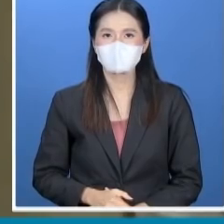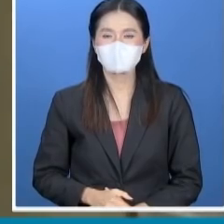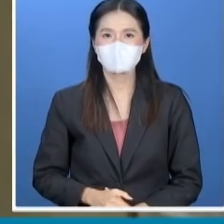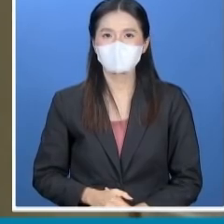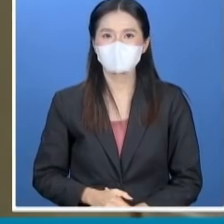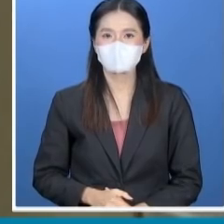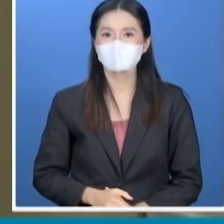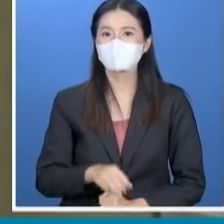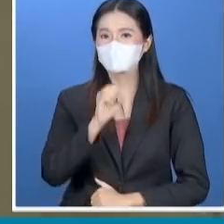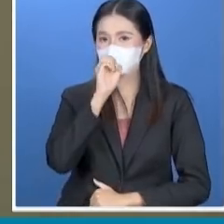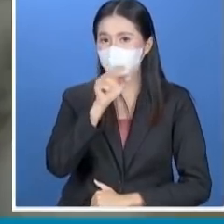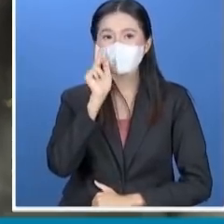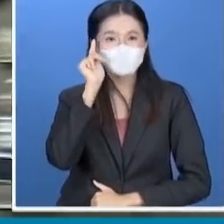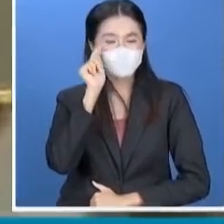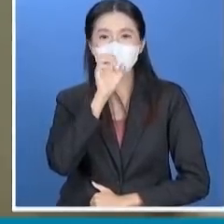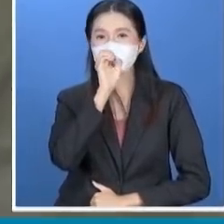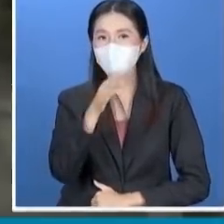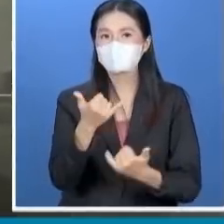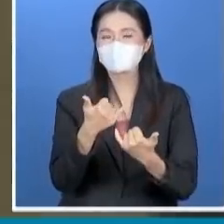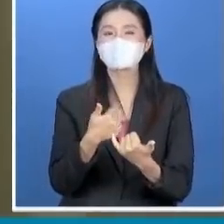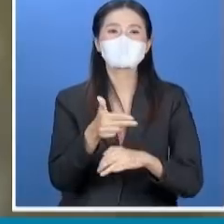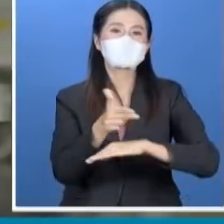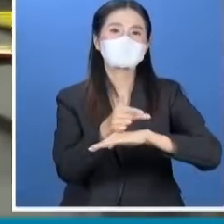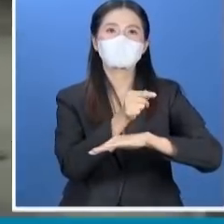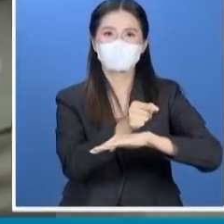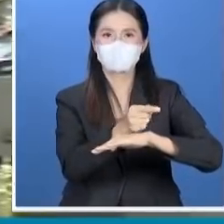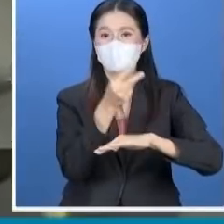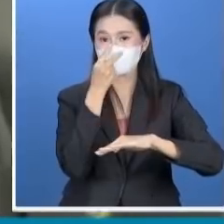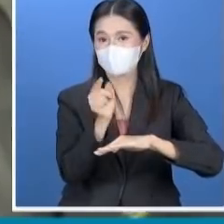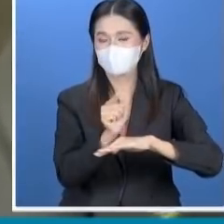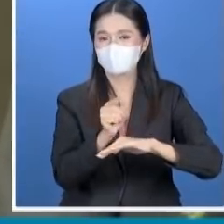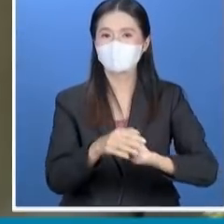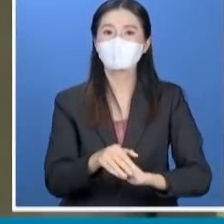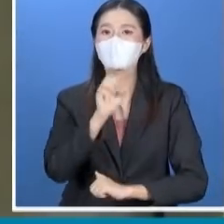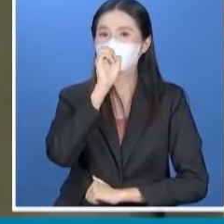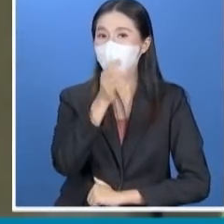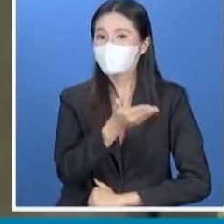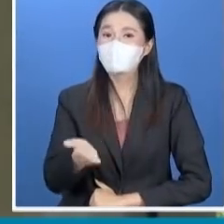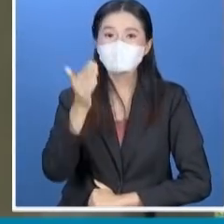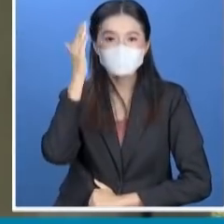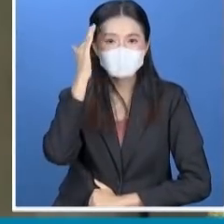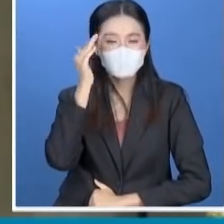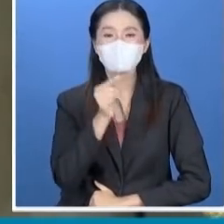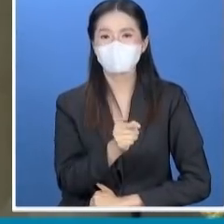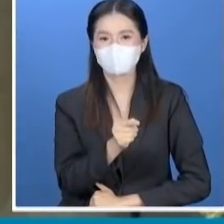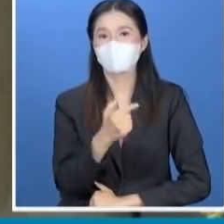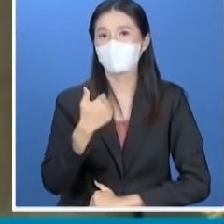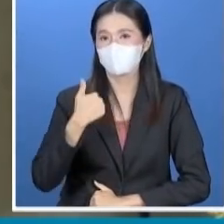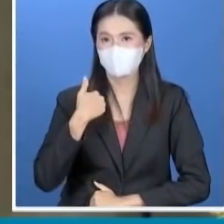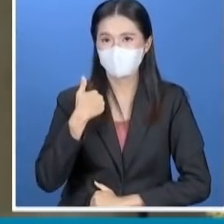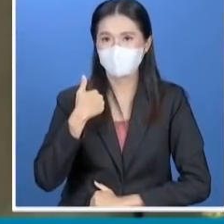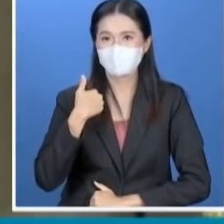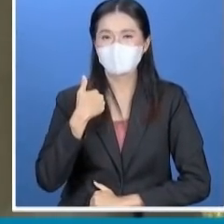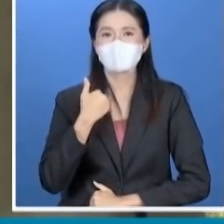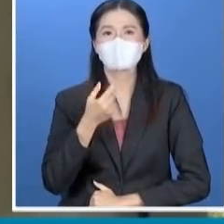ค่ะเรียนพี่น้องสื่อมวลชนนะคะในคลิปวิดีโอเมื่อกี้ก็ได้แจ้งให้ทราบแล้วว่ามี